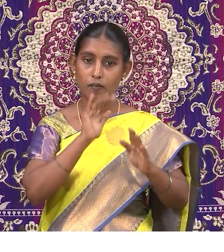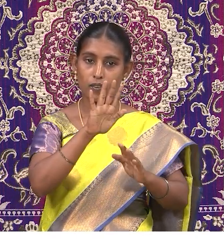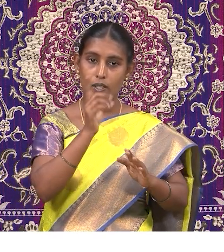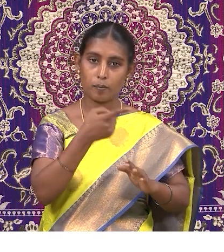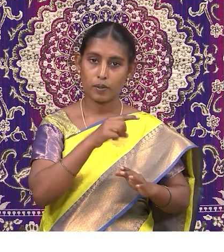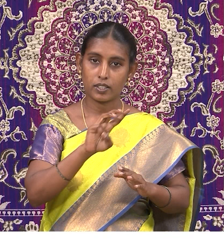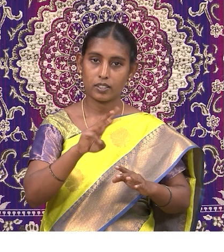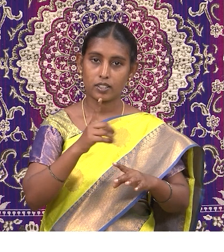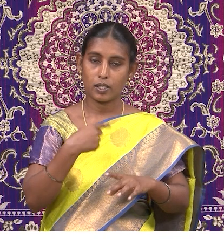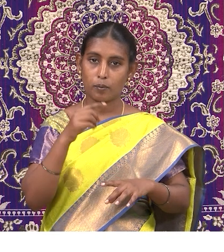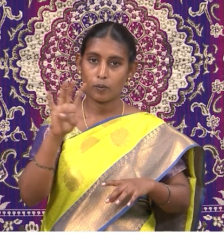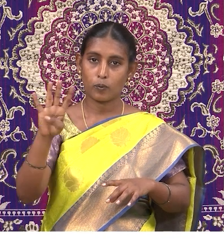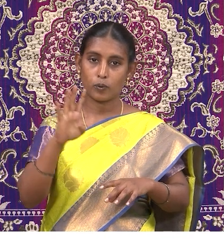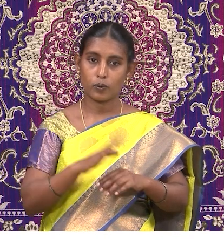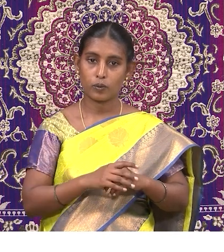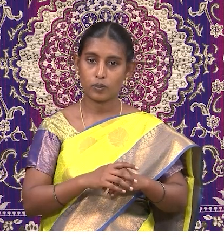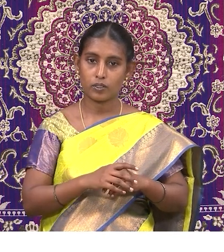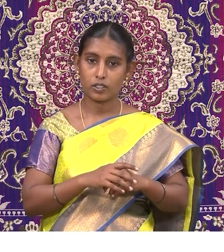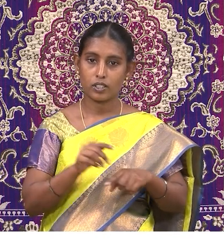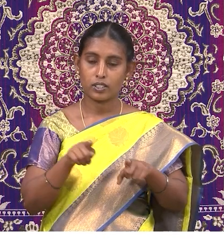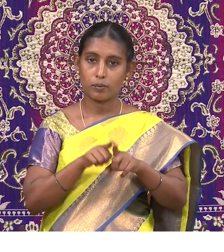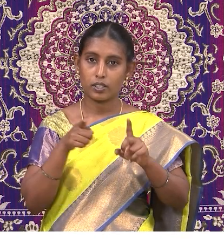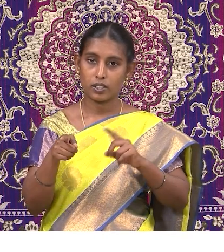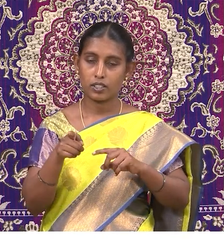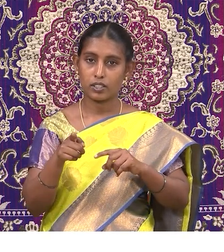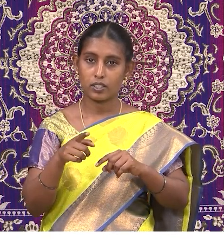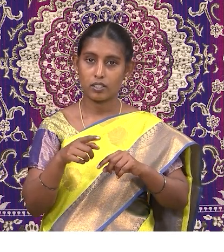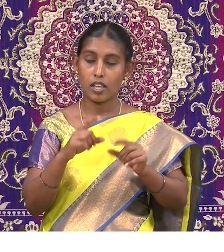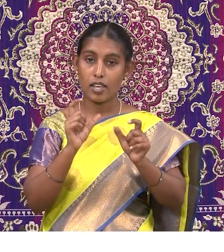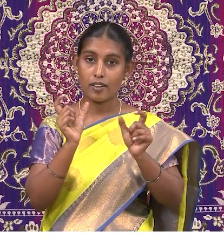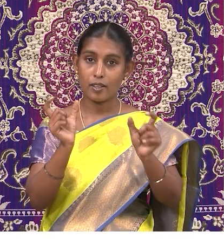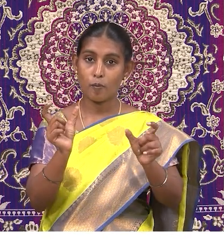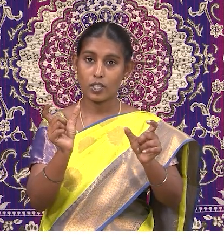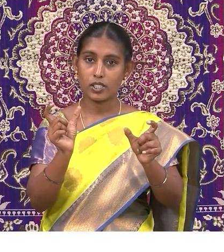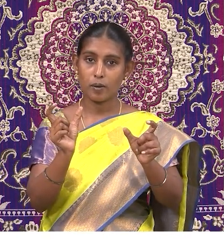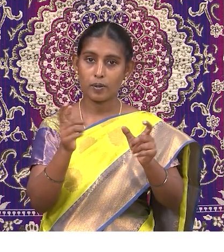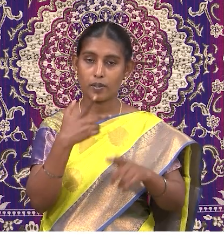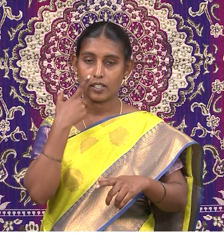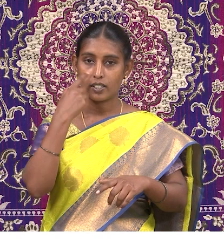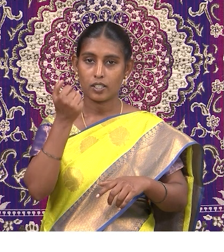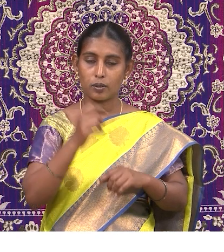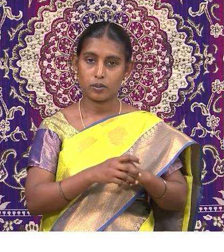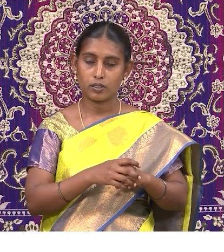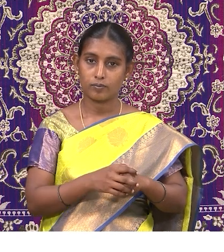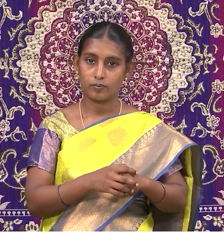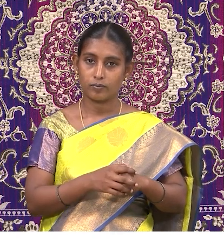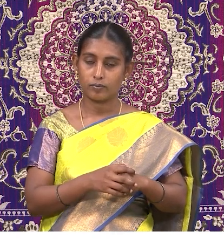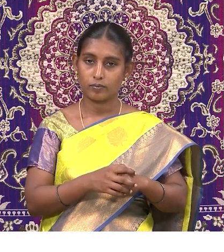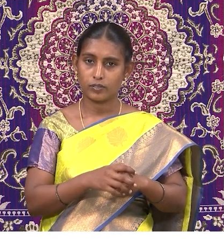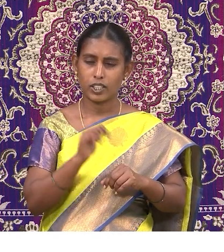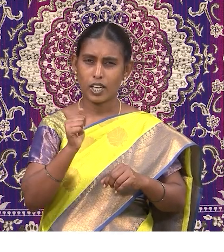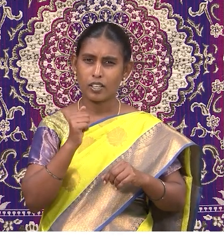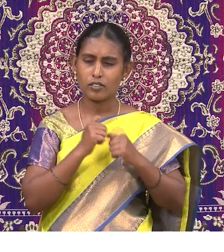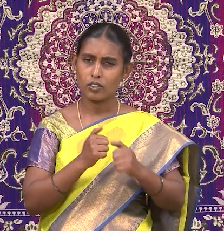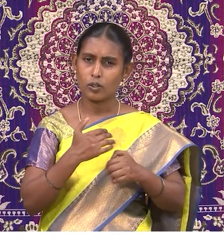5/3, 4 எனில் அவற்றுக்கு தகுந்த இருபடி சமன்பாட்டினை காண்க. இதுதான் கேள்வி. என்ன பண்ணுவோம்